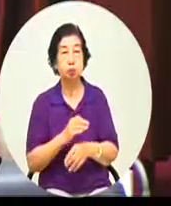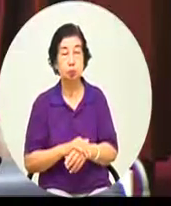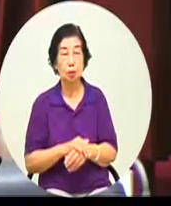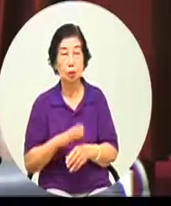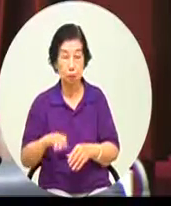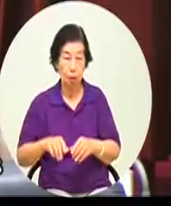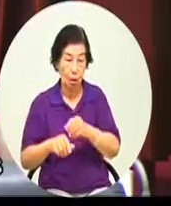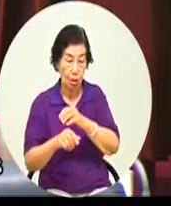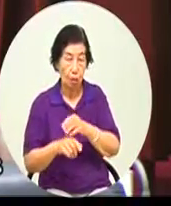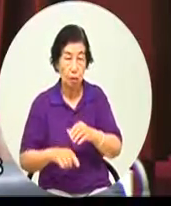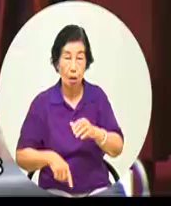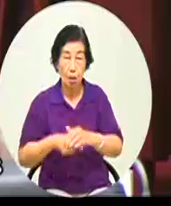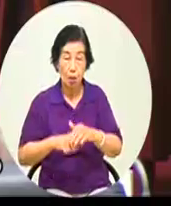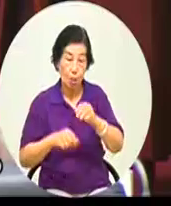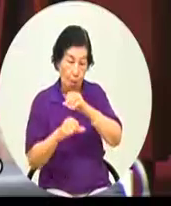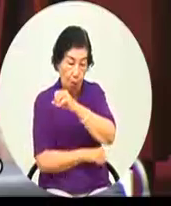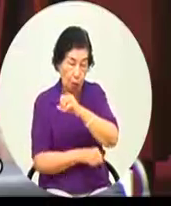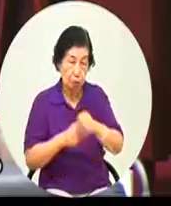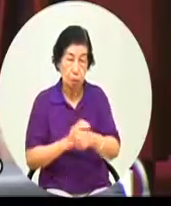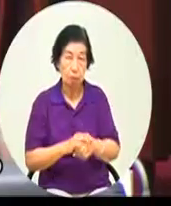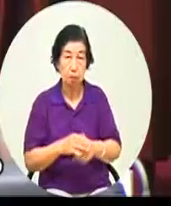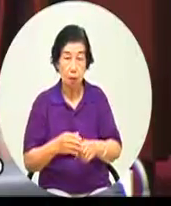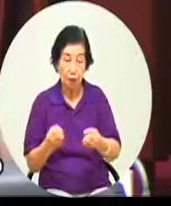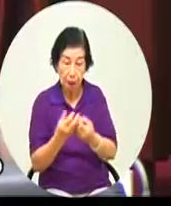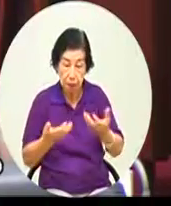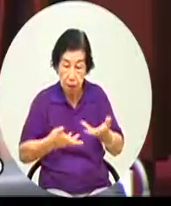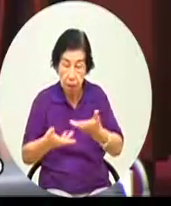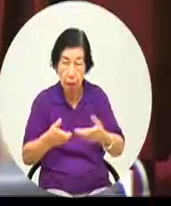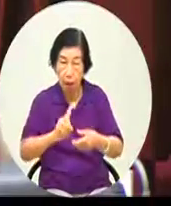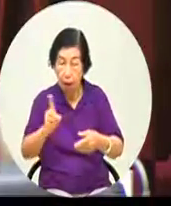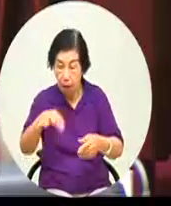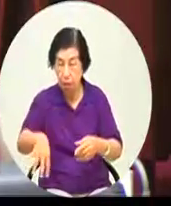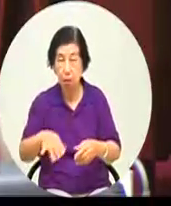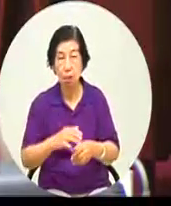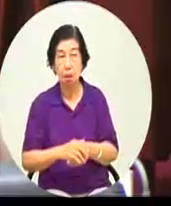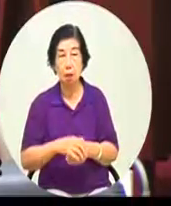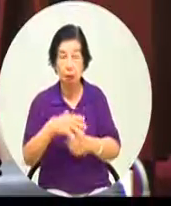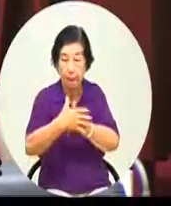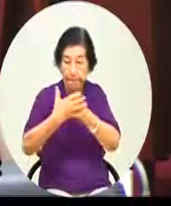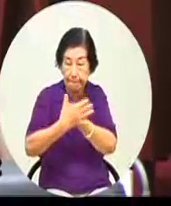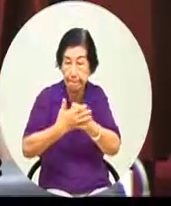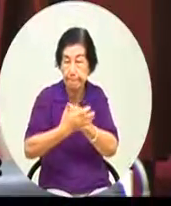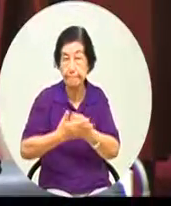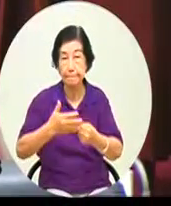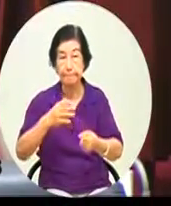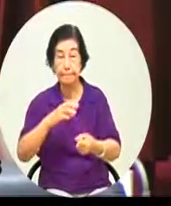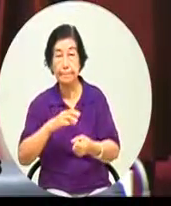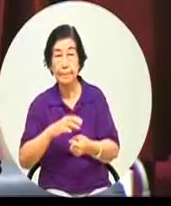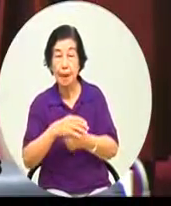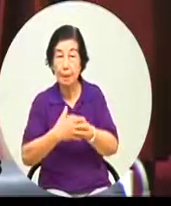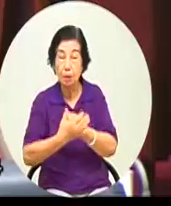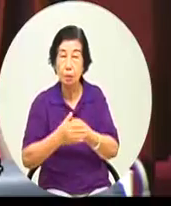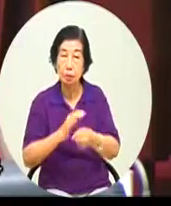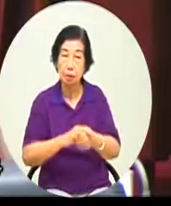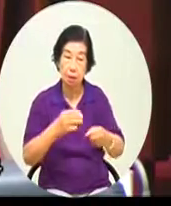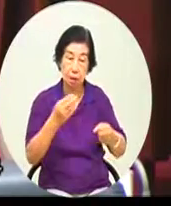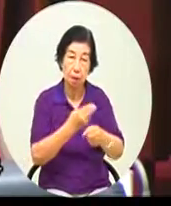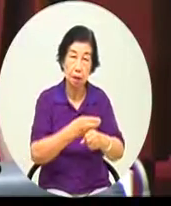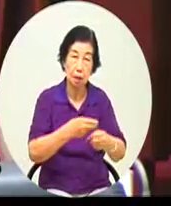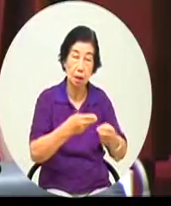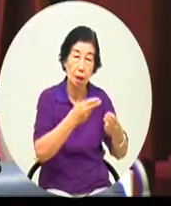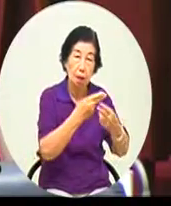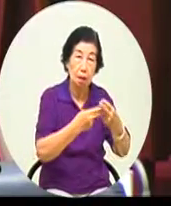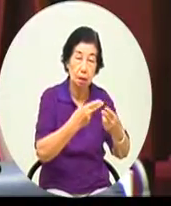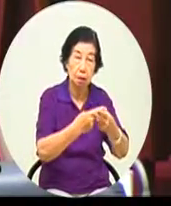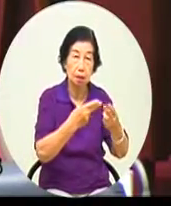研拟，这样子我们的乘客才会有保障。我们需要更多一点细心。局长，我希望未来